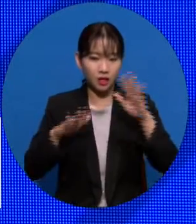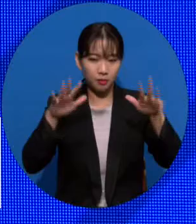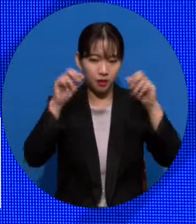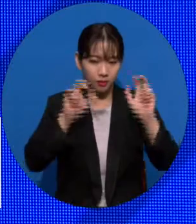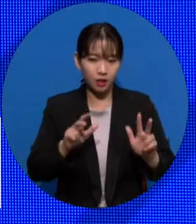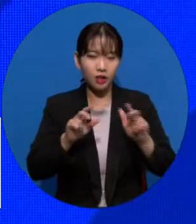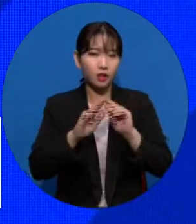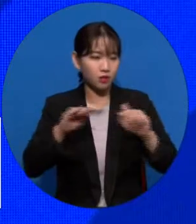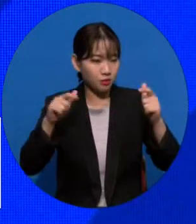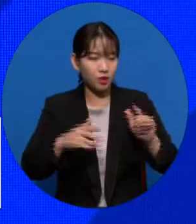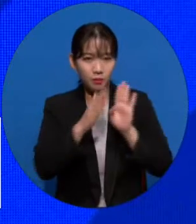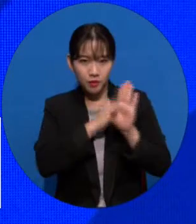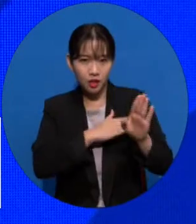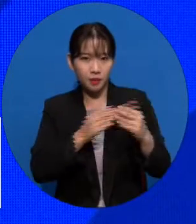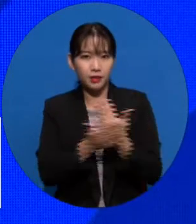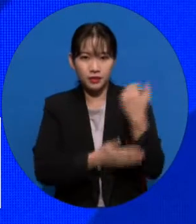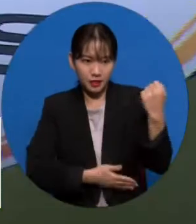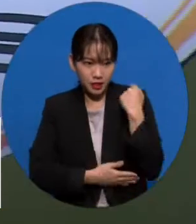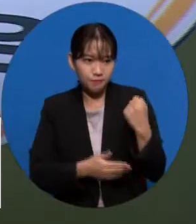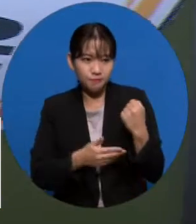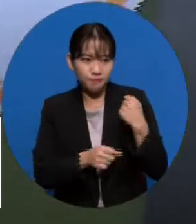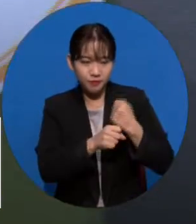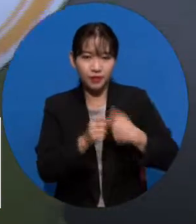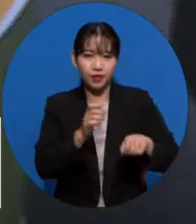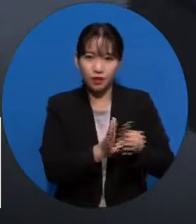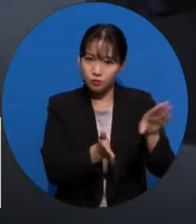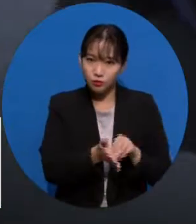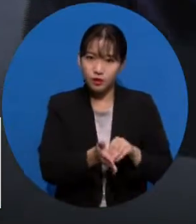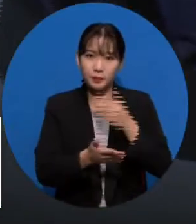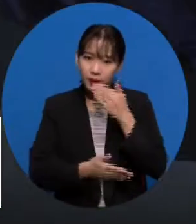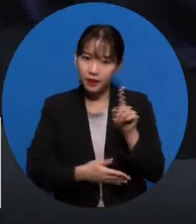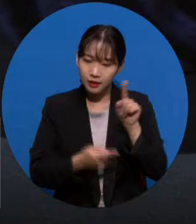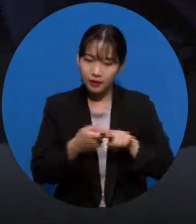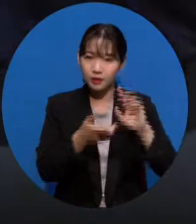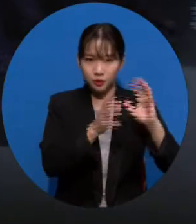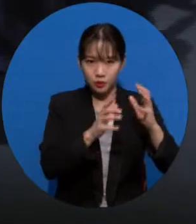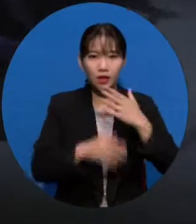풍력 등을 전남의 미래 성장 동력으로 만들기 위한 과제와 가능성을 짚어보고